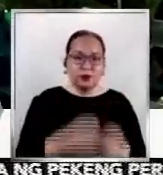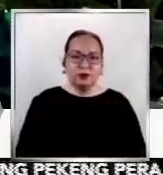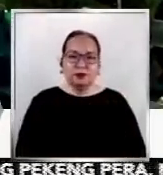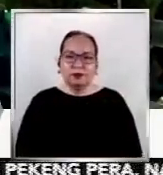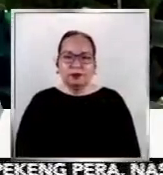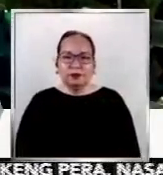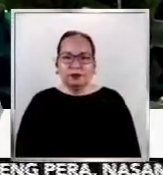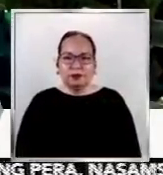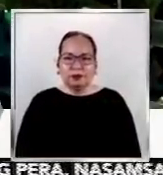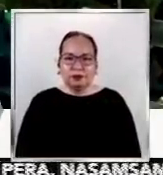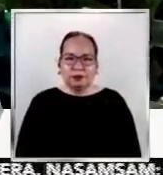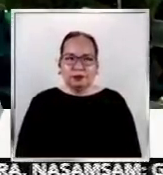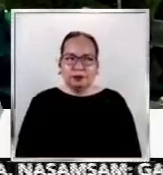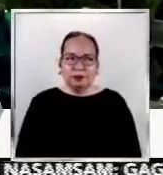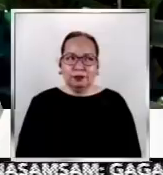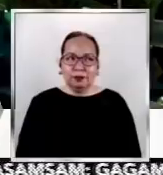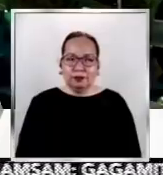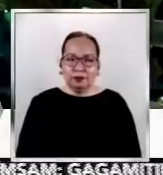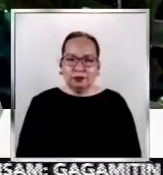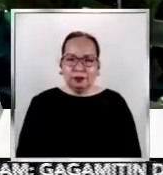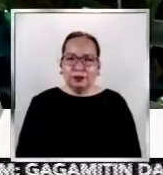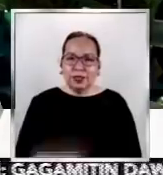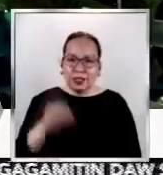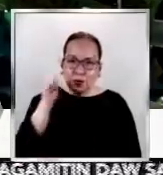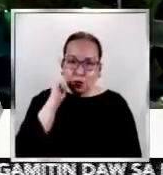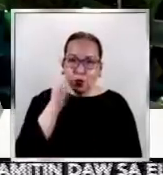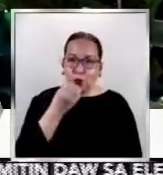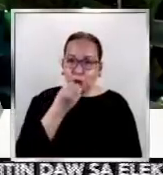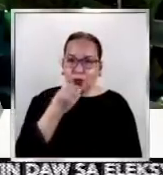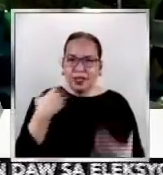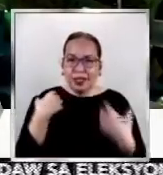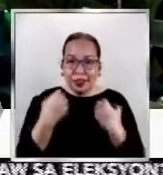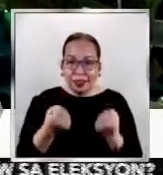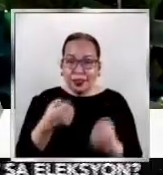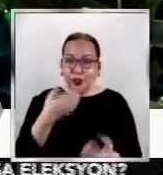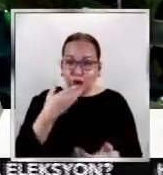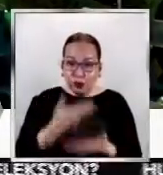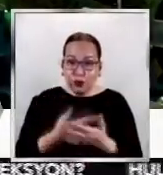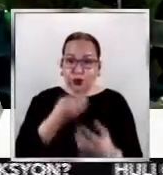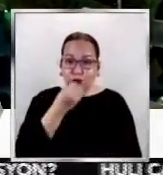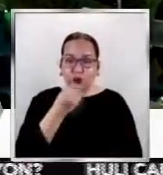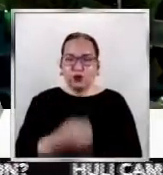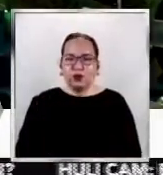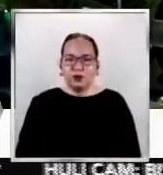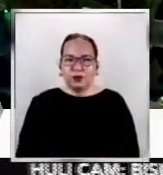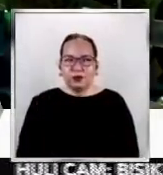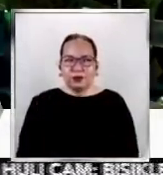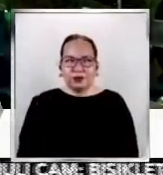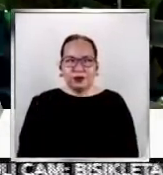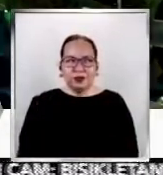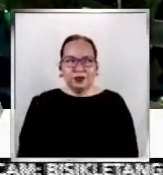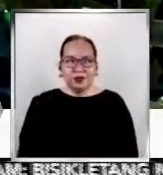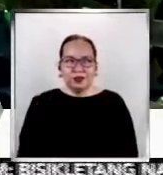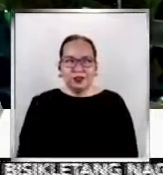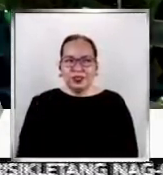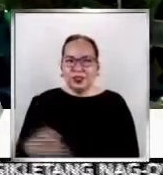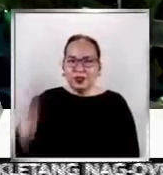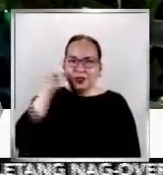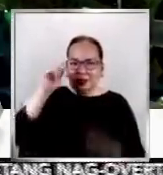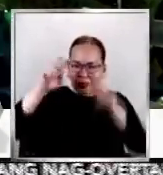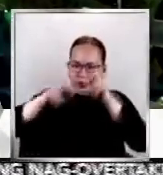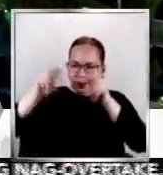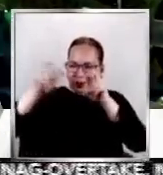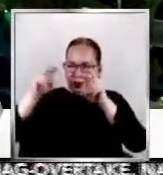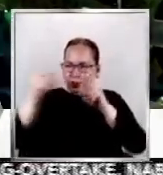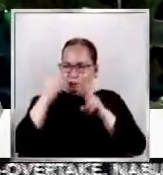Nag-iisip kami palagi ng mga healthy na food para sa kanya, para sa baby. Lagi ako nag-research kung ano yung mga makakabuti sa